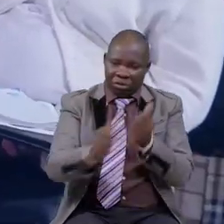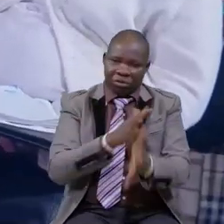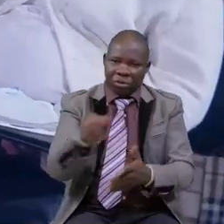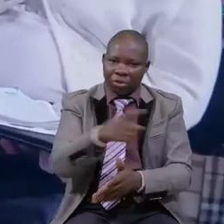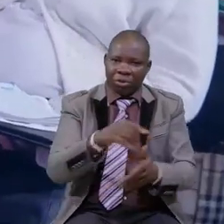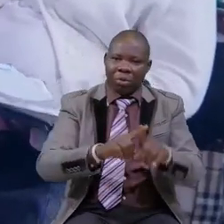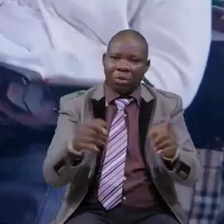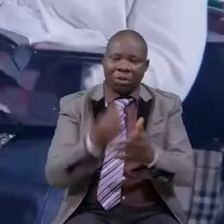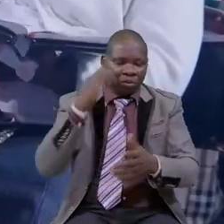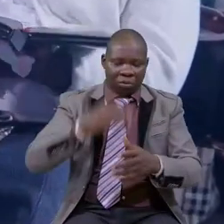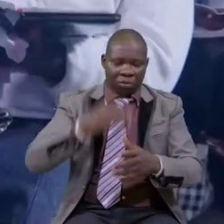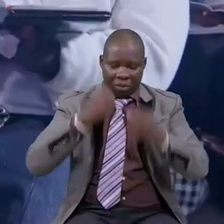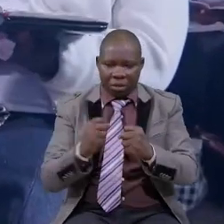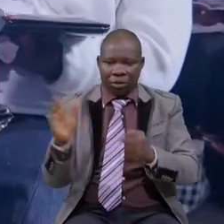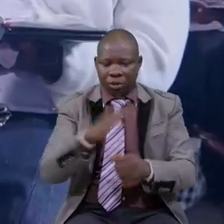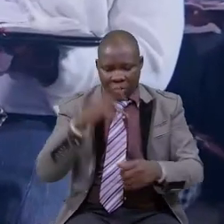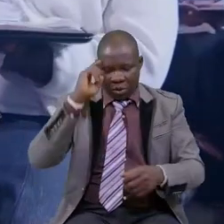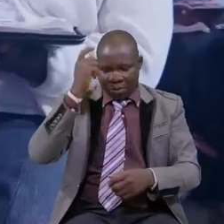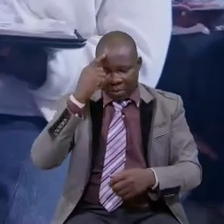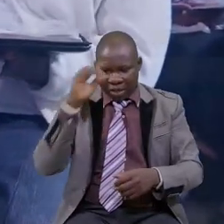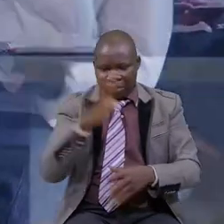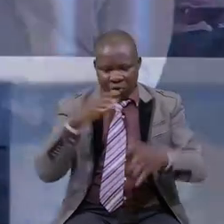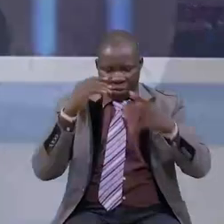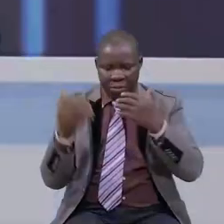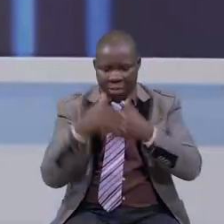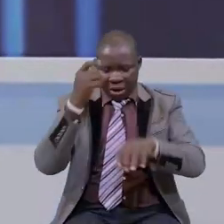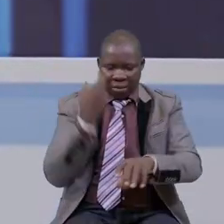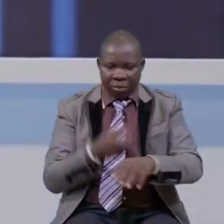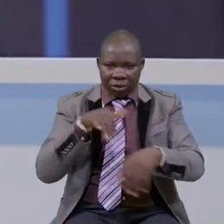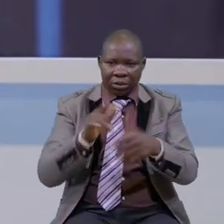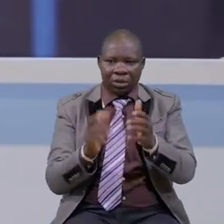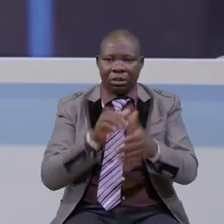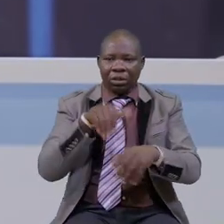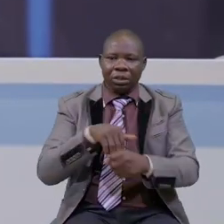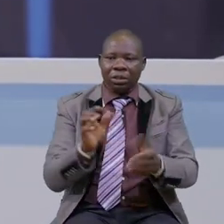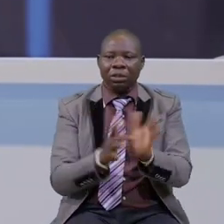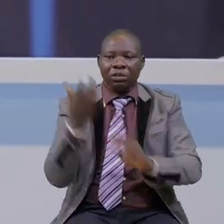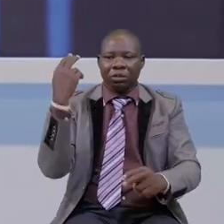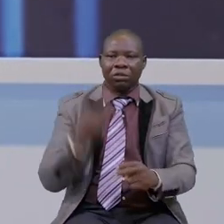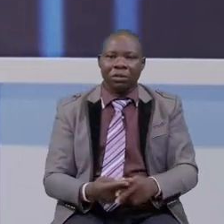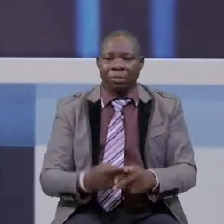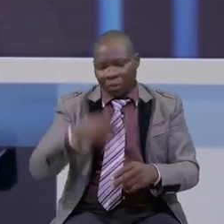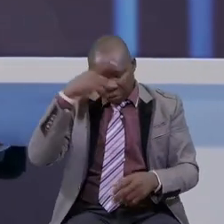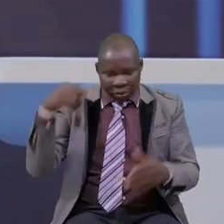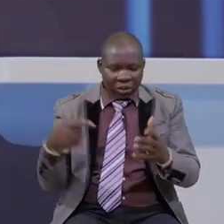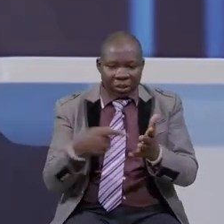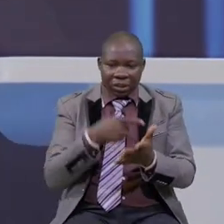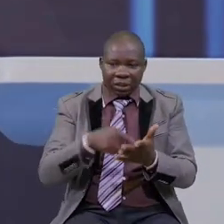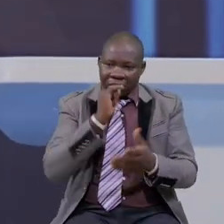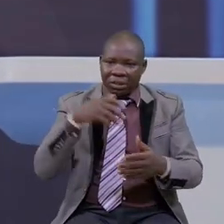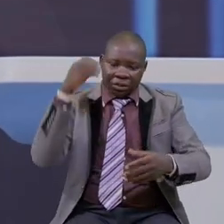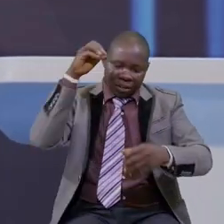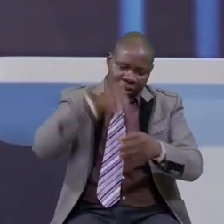va fortifier ta colonne vertébrale. Parce que c'est le livre audacieux et inclusif